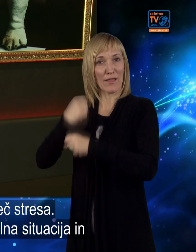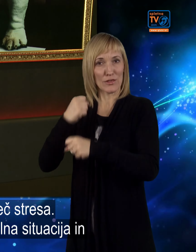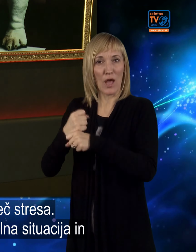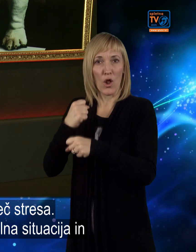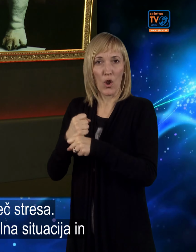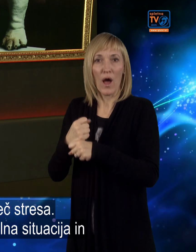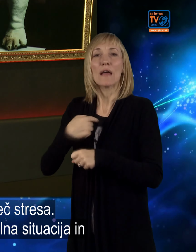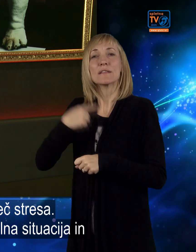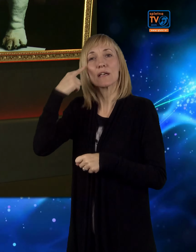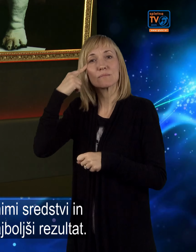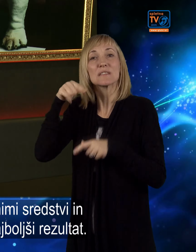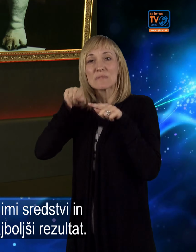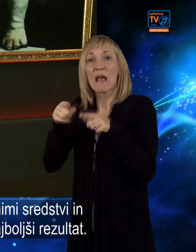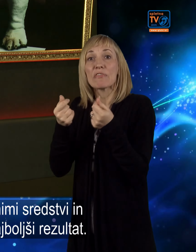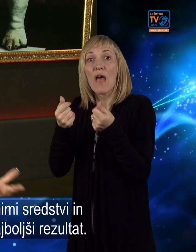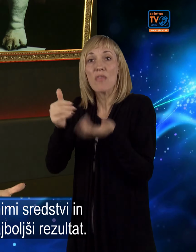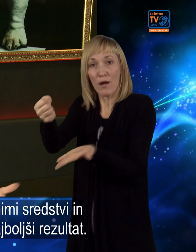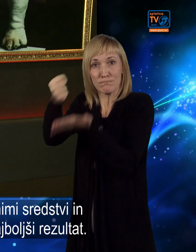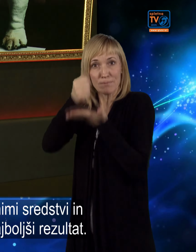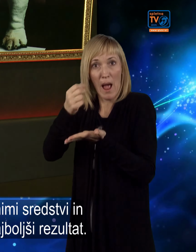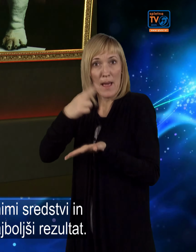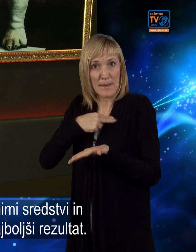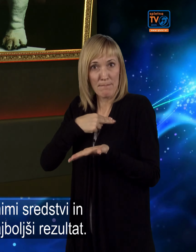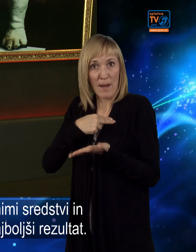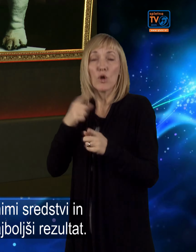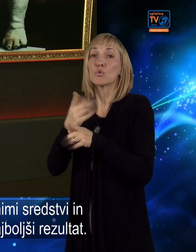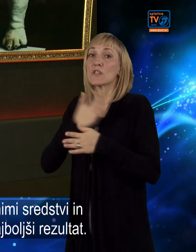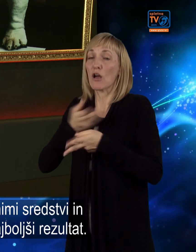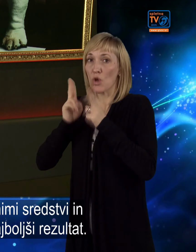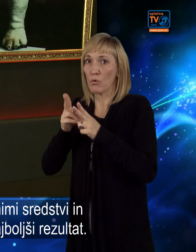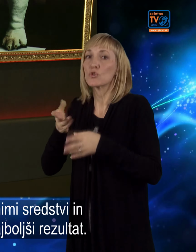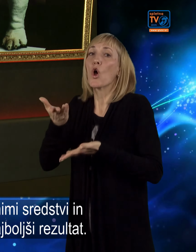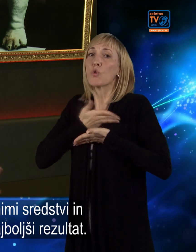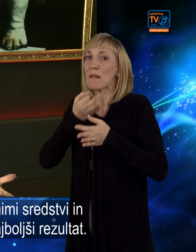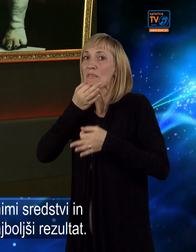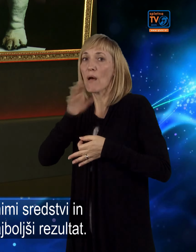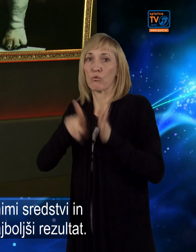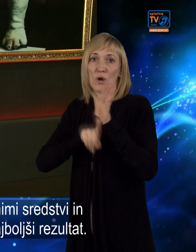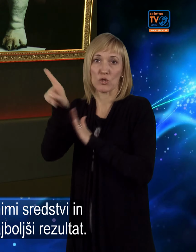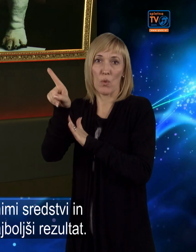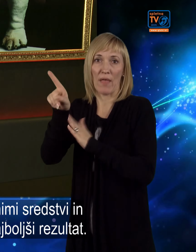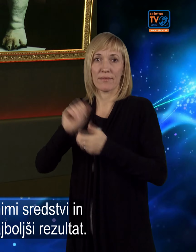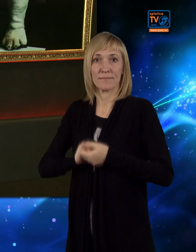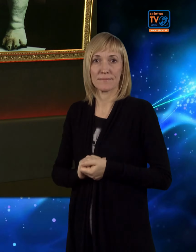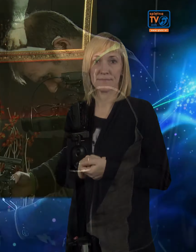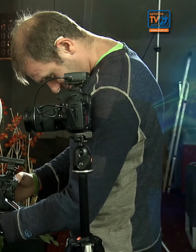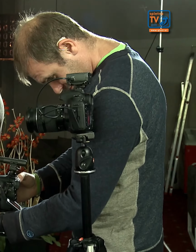realna situacija in mislim, da smo z danimi sredstvi in zmožnostmi dosegli najboljši rezultat.